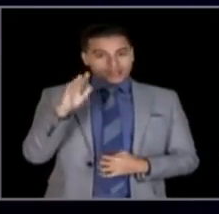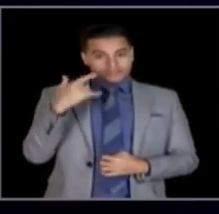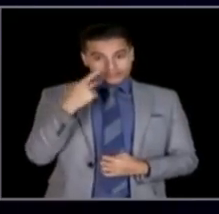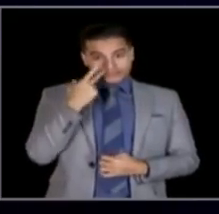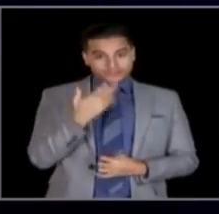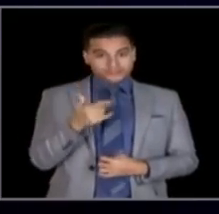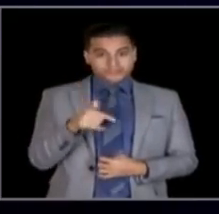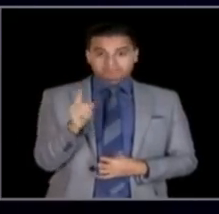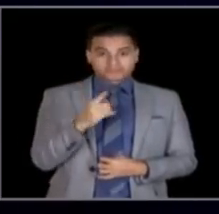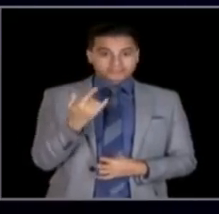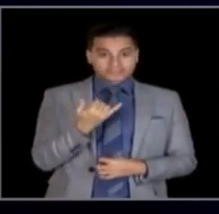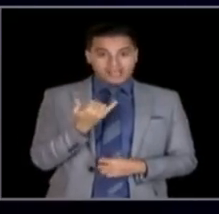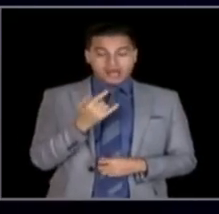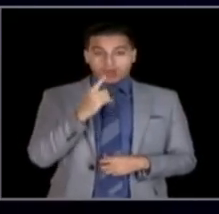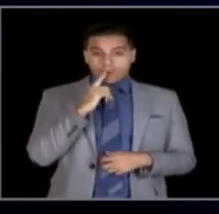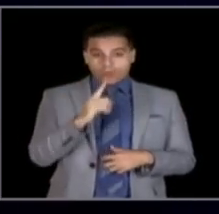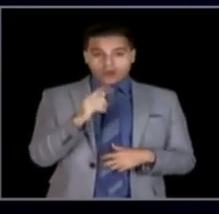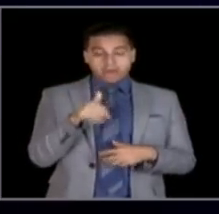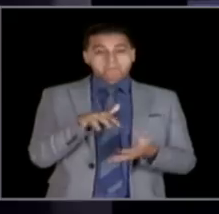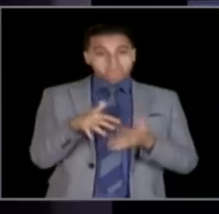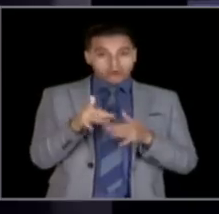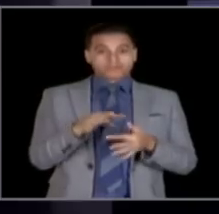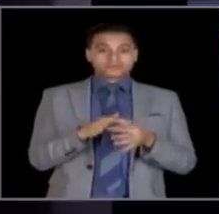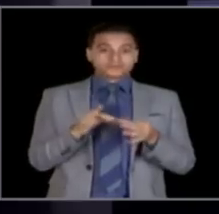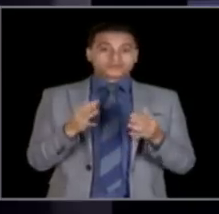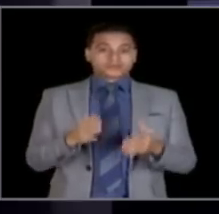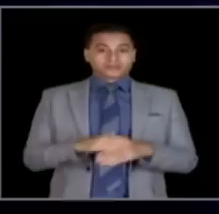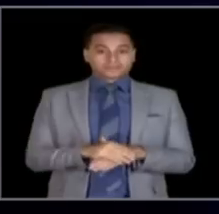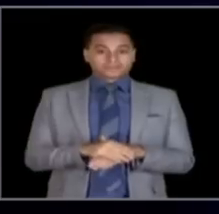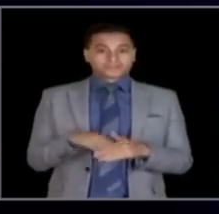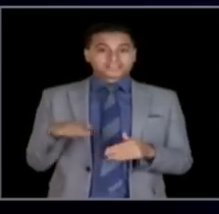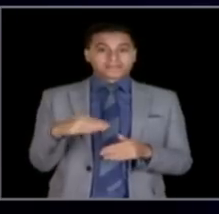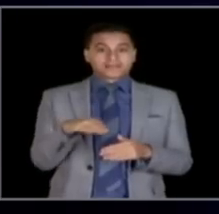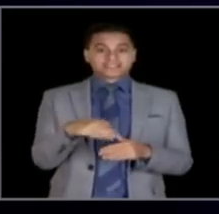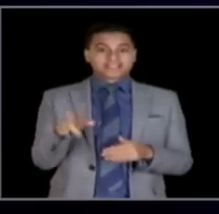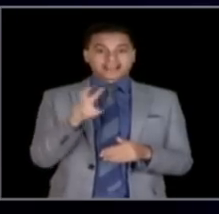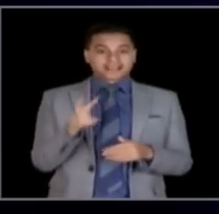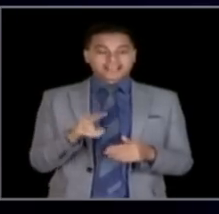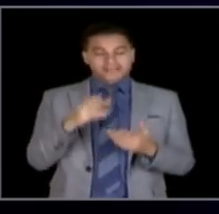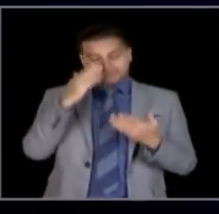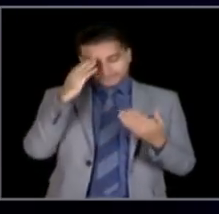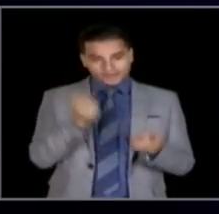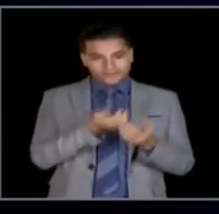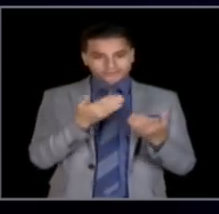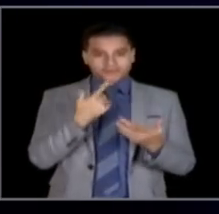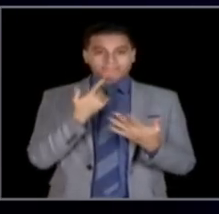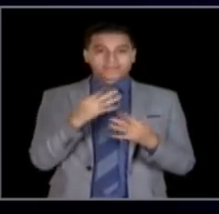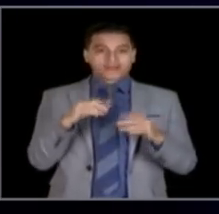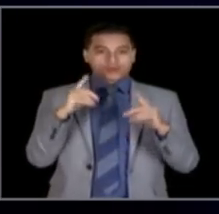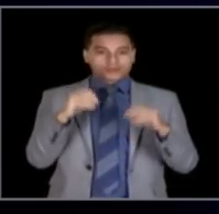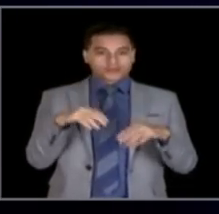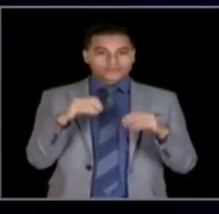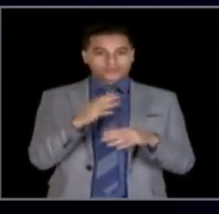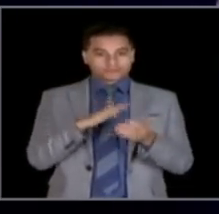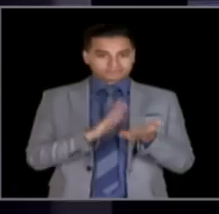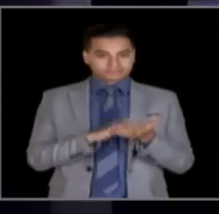يا رب. مش سهله ولكن وارد انها تحصل. اكيد تماسيح النيل برحب بيكم واتمنى لكم كل التوفيق. نحيي كلنا